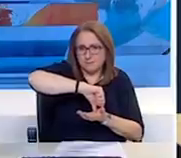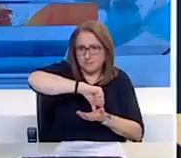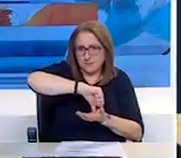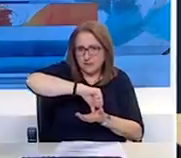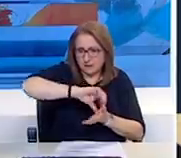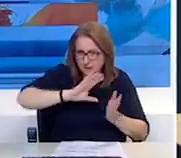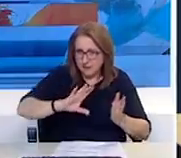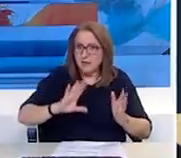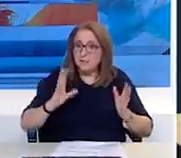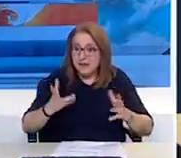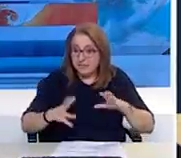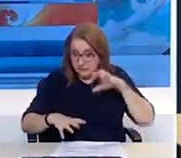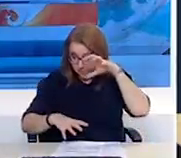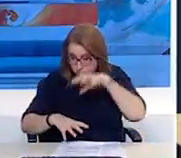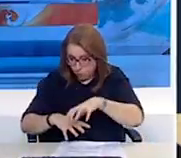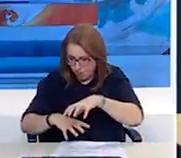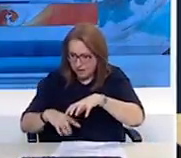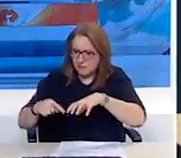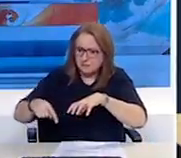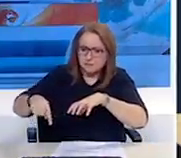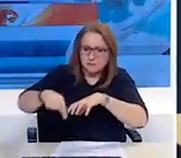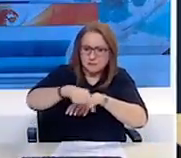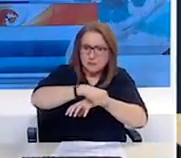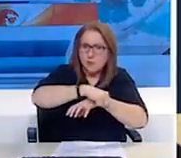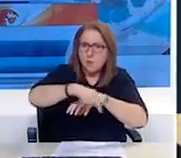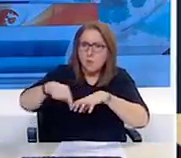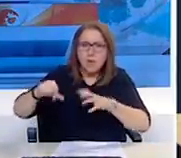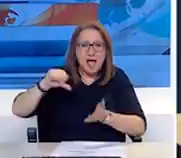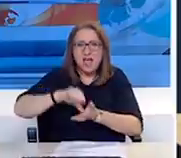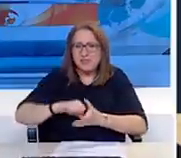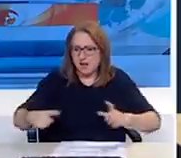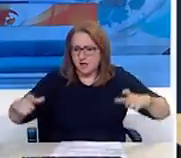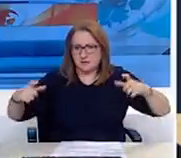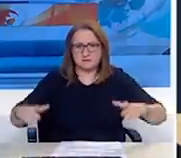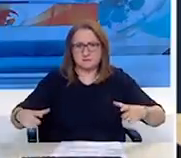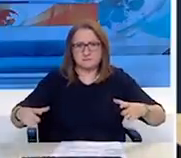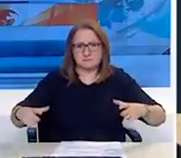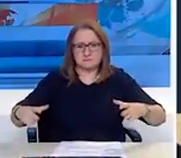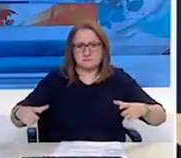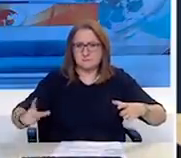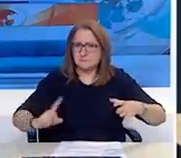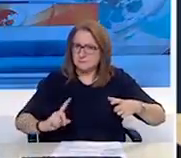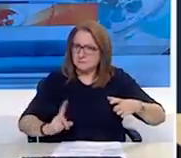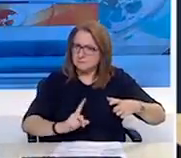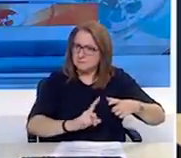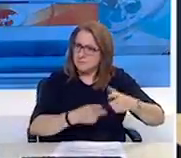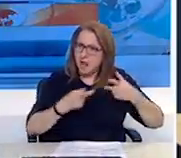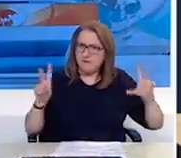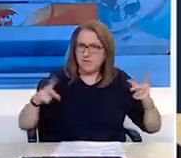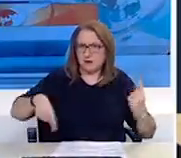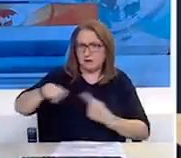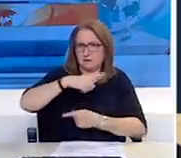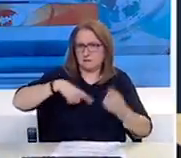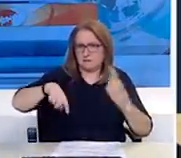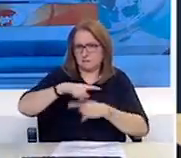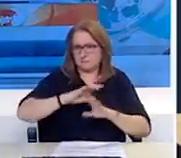οι περιφερειακές ενότητες οι οποίες απαρτίζουν τον Μητροπολιτικό Ιστό, υπάρχει ελεύθερη μετακίνηση μεταξύ